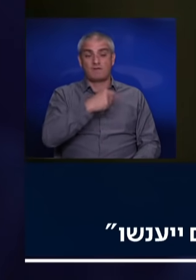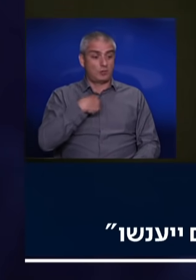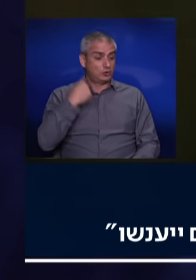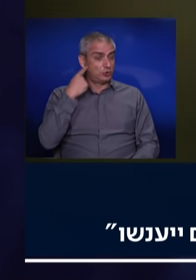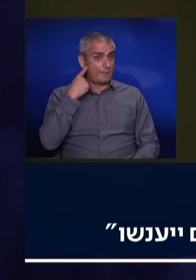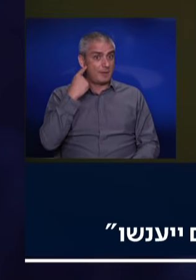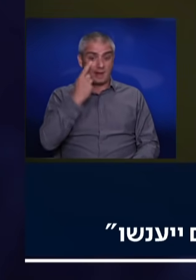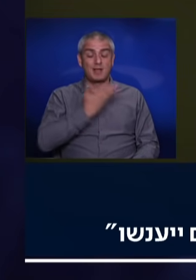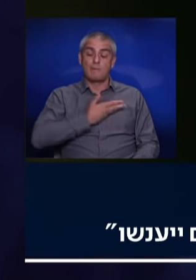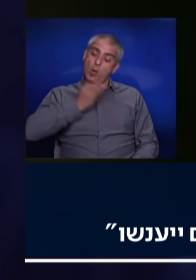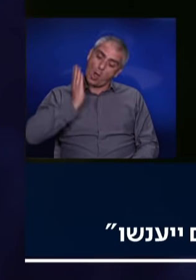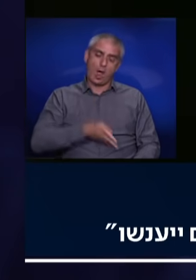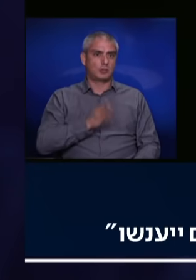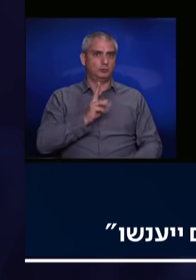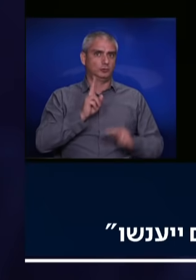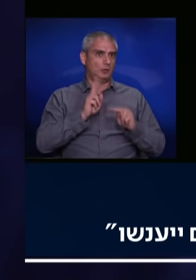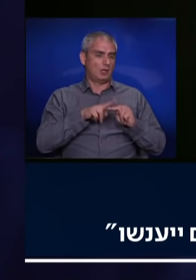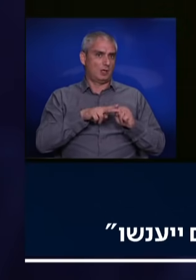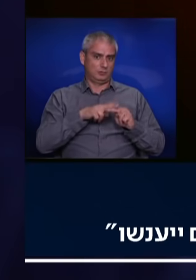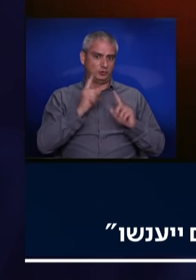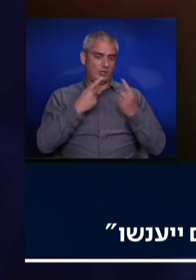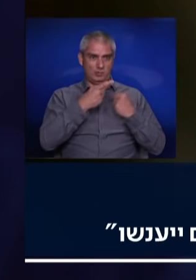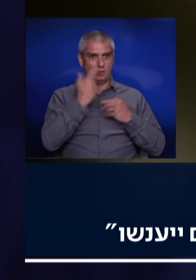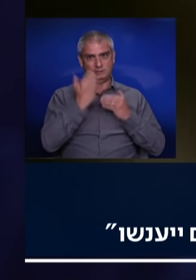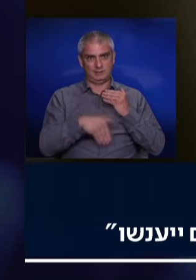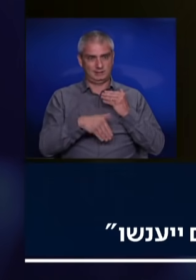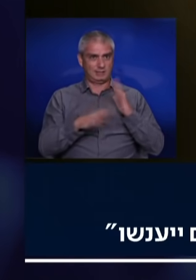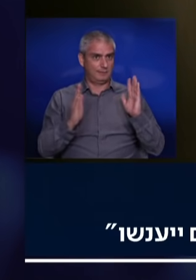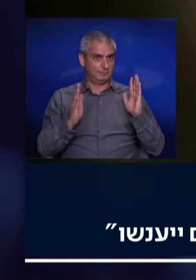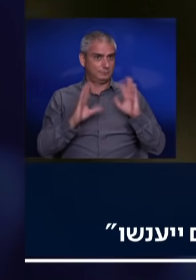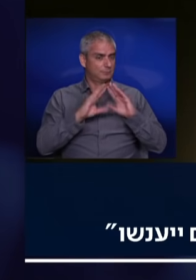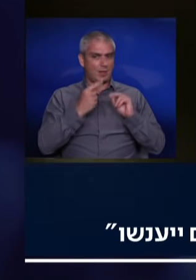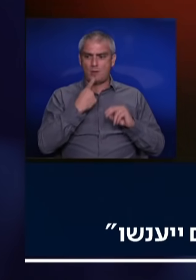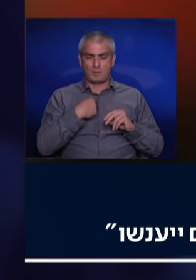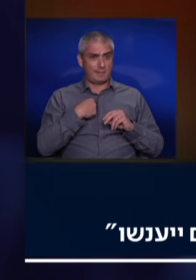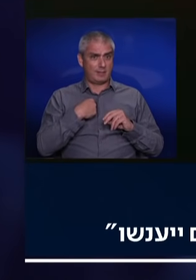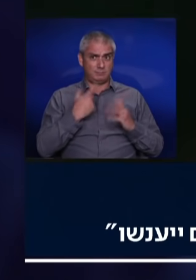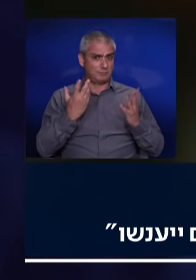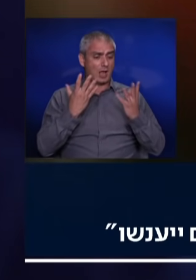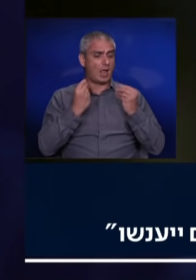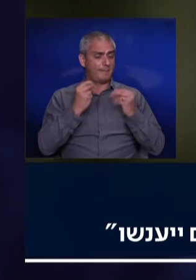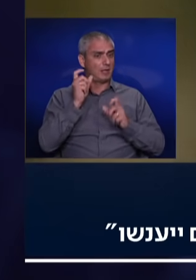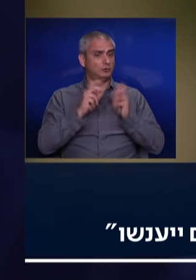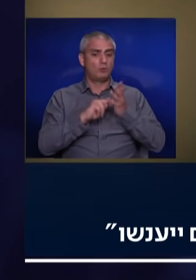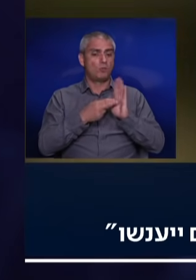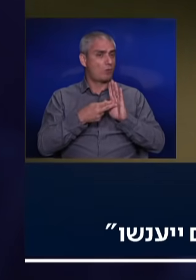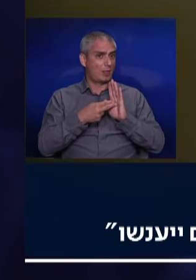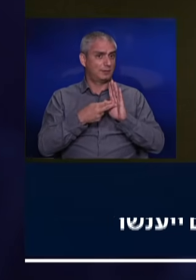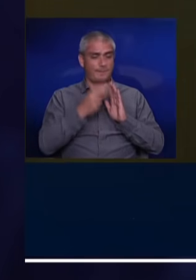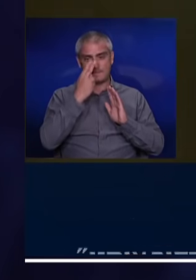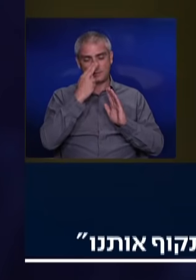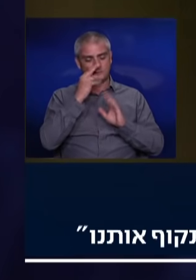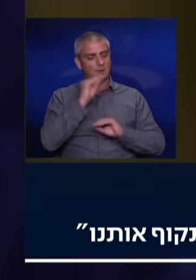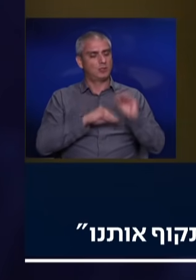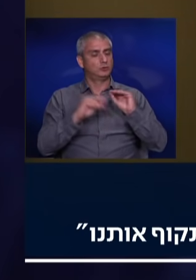שהם יאנשו אחרי שהאירוע הזה יסתיים. בכלל גם אומרים לי ברעם שהרבה גורמים פוליטיים מנסים להשתמש